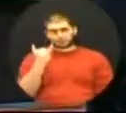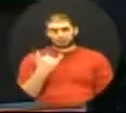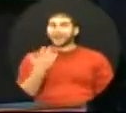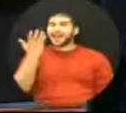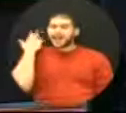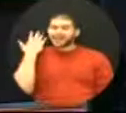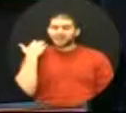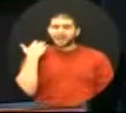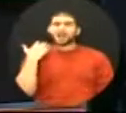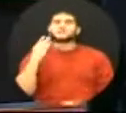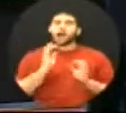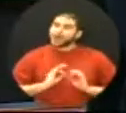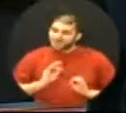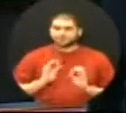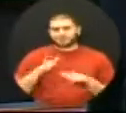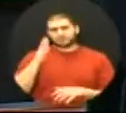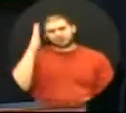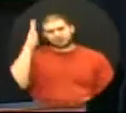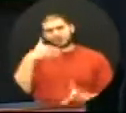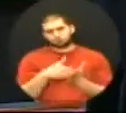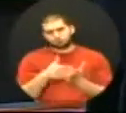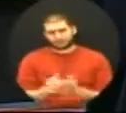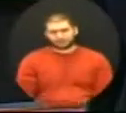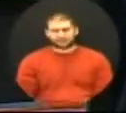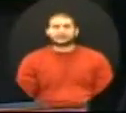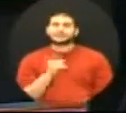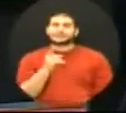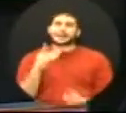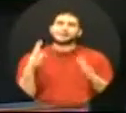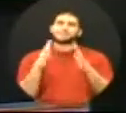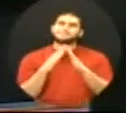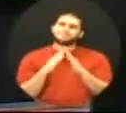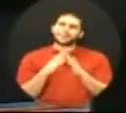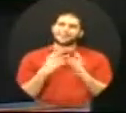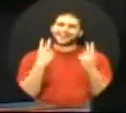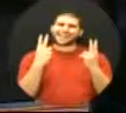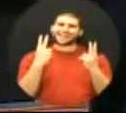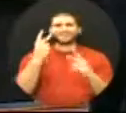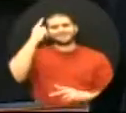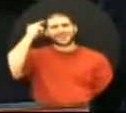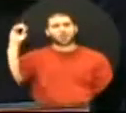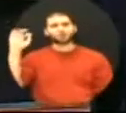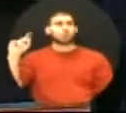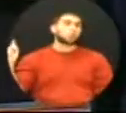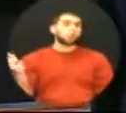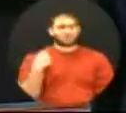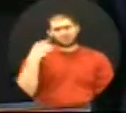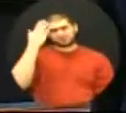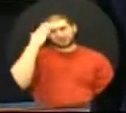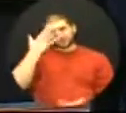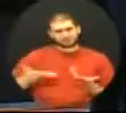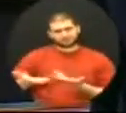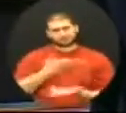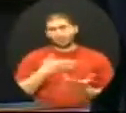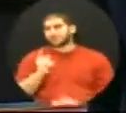הייתה עדיין וגם תהיה. זה הבית הערכי והאידיאולוגי של... כל מי שאני מכירה שיושב סביבי.